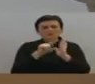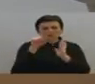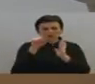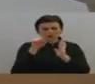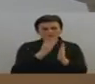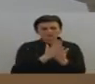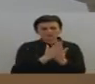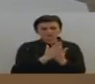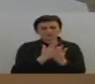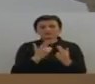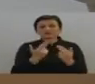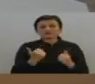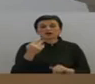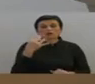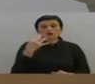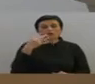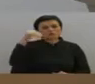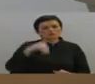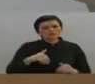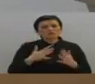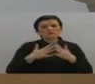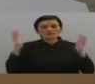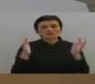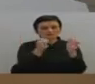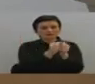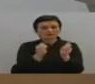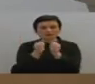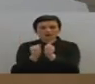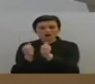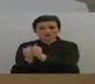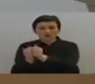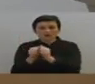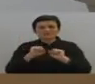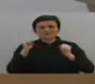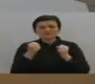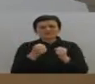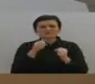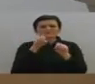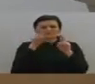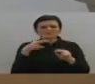და 40000-ზე მეტი ხაფანგი. ცივი შესღურები დამუშავებულია